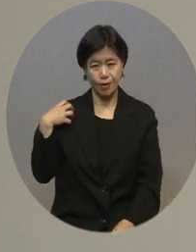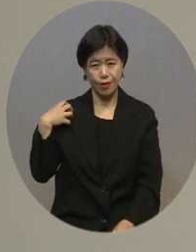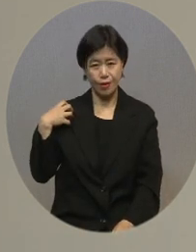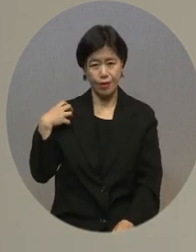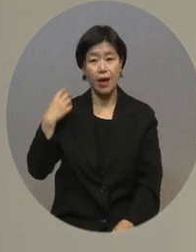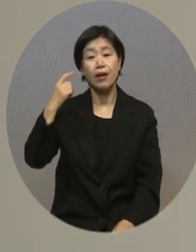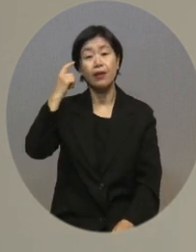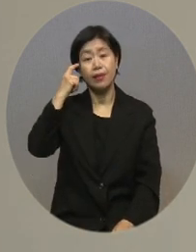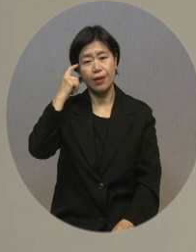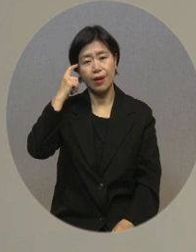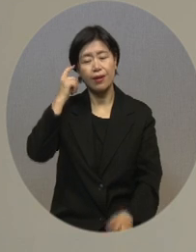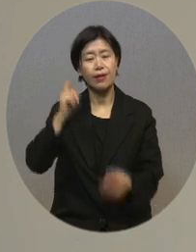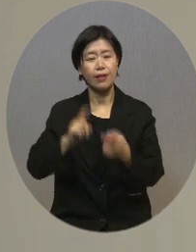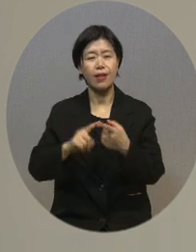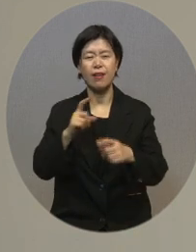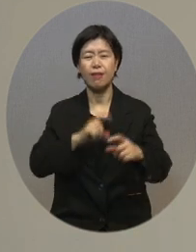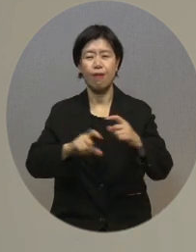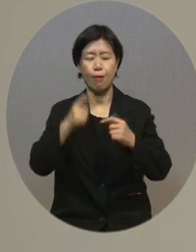이제 그런